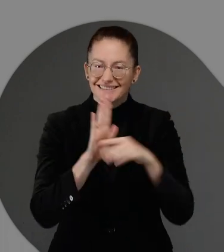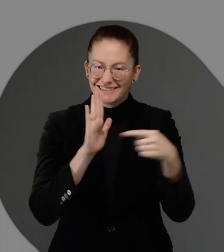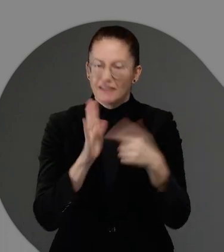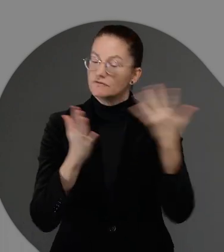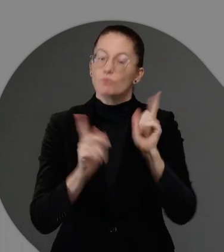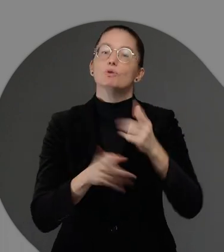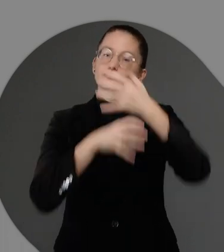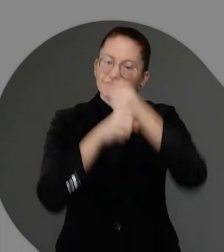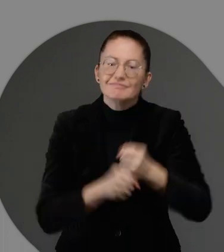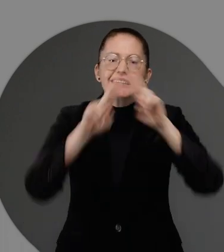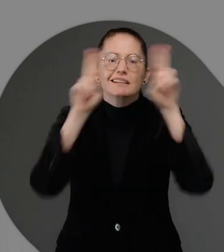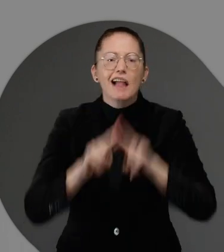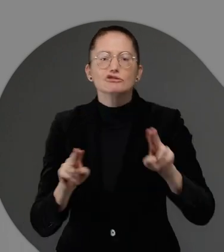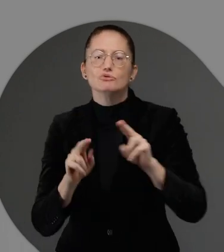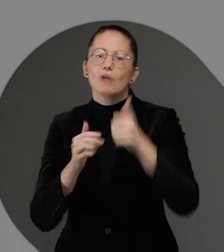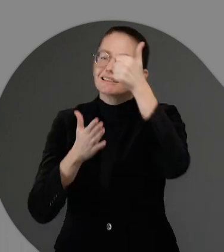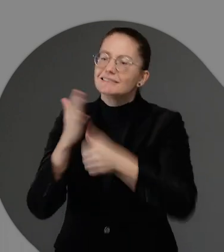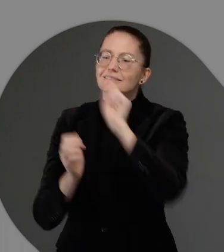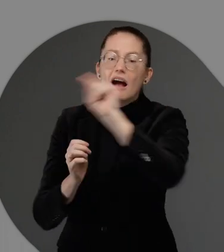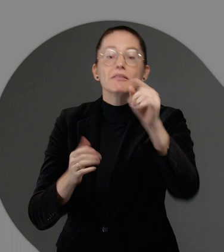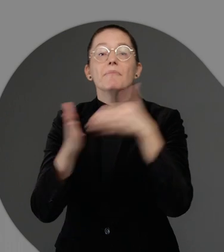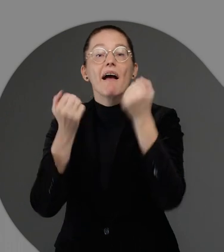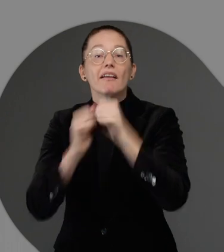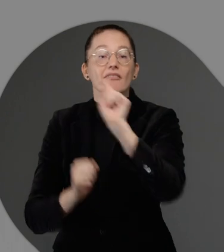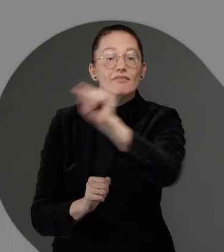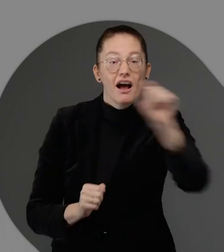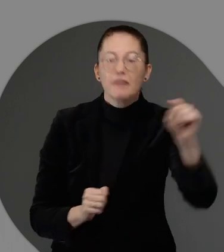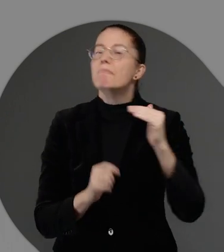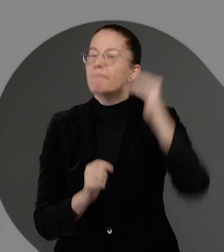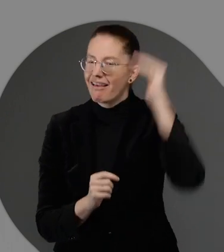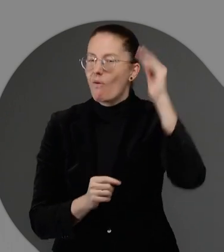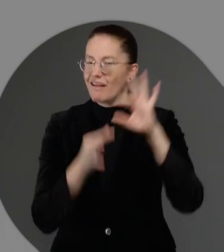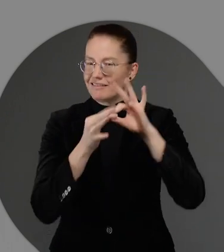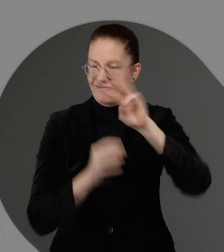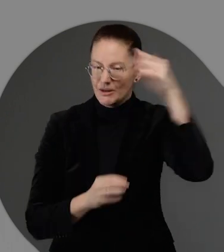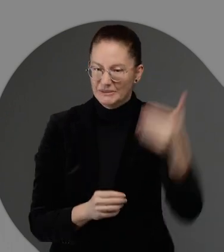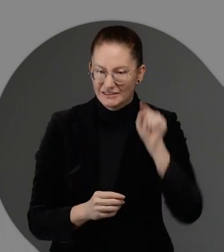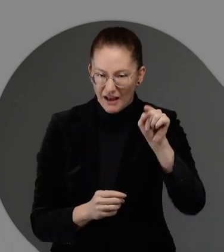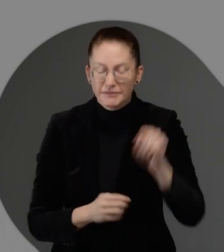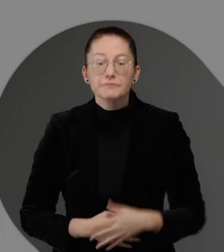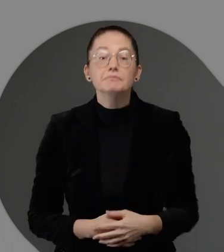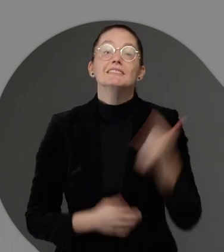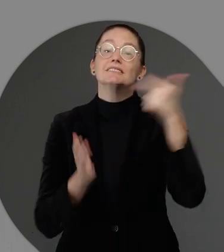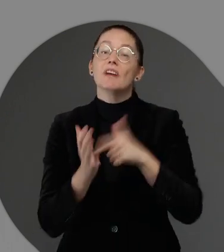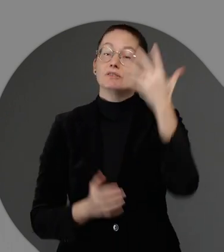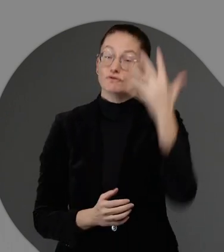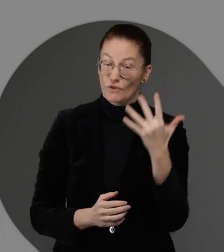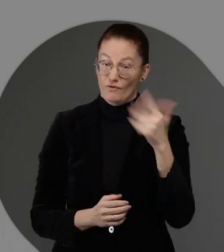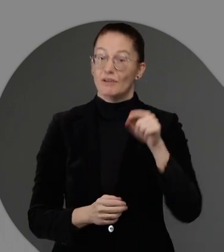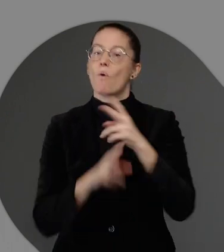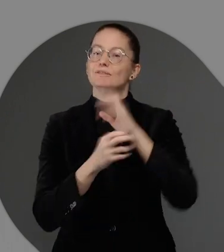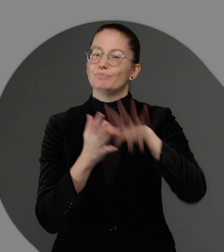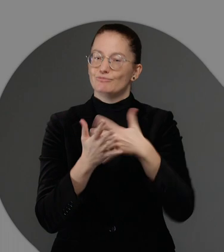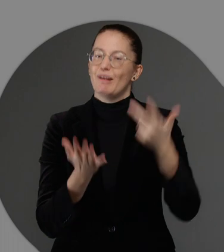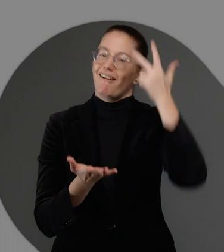von international gültigen Standards der Barrierefreiheit für Behördenwebsites fest. 2005 wurde die Anerkennung der